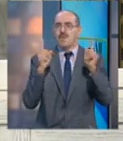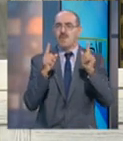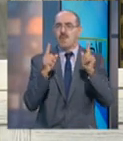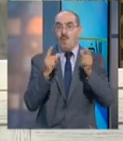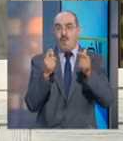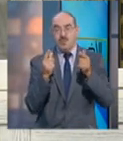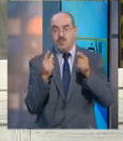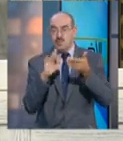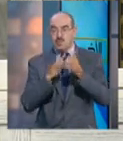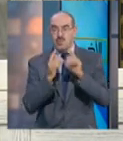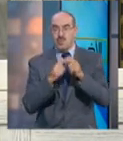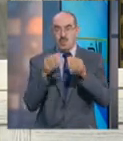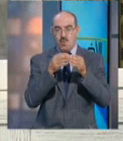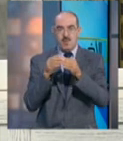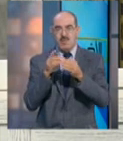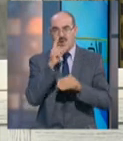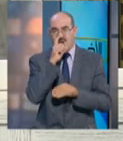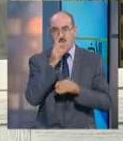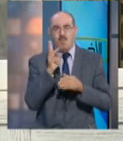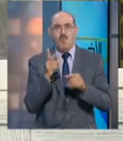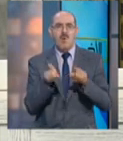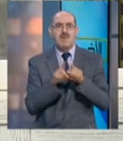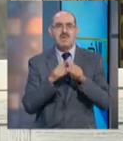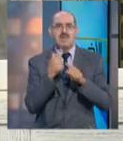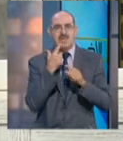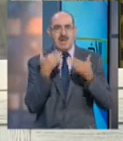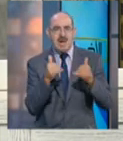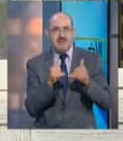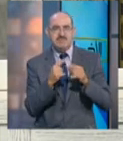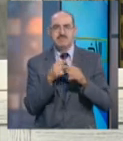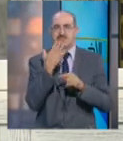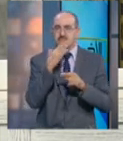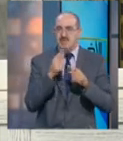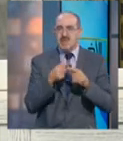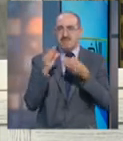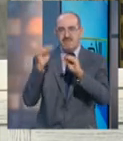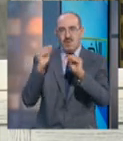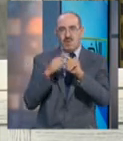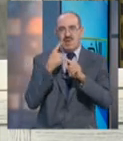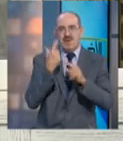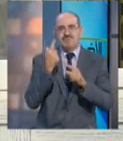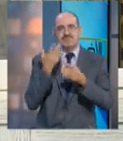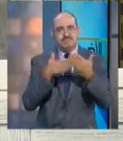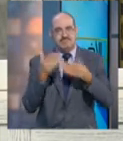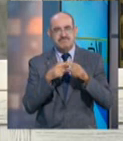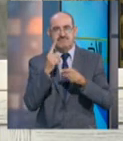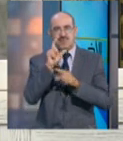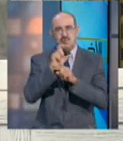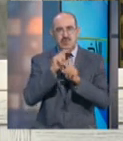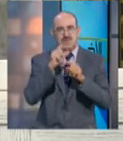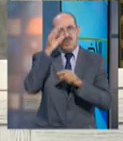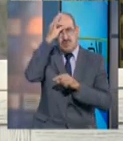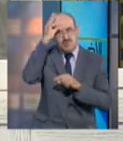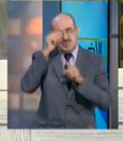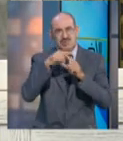بحيث يمكن للمصدر الجزائري أن يدخل بضائعه إلى لبنان، فلسطين، الأردن، السعودية ودول